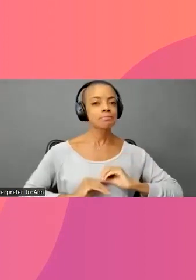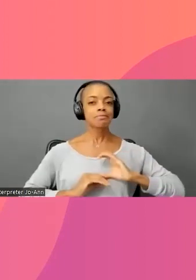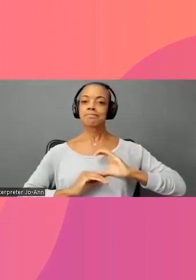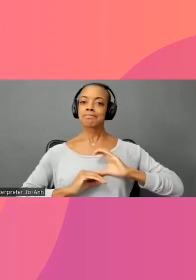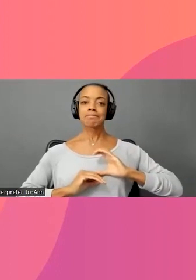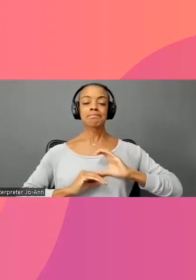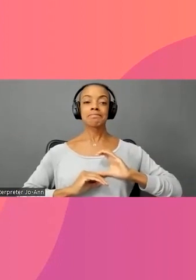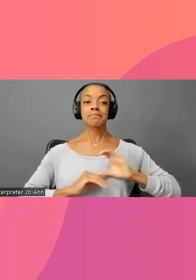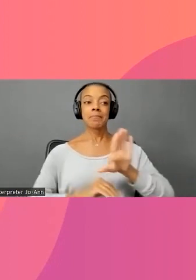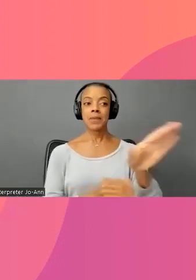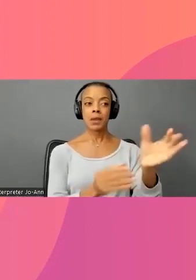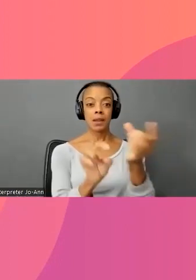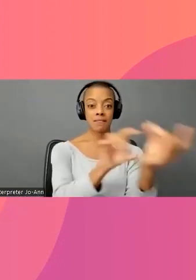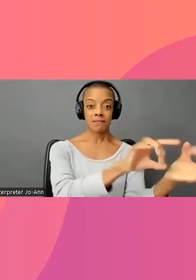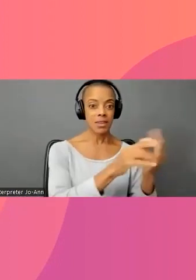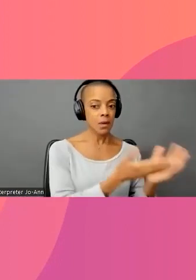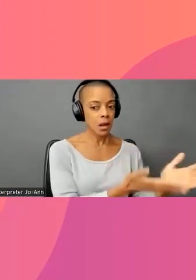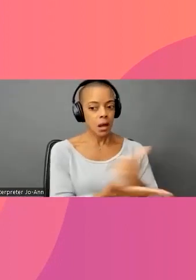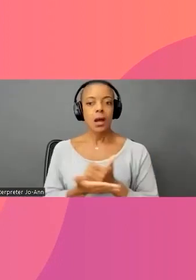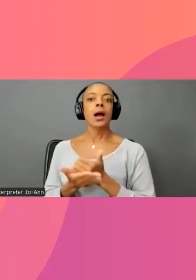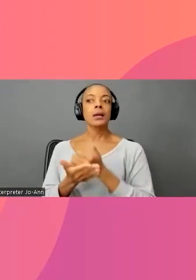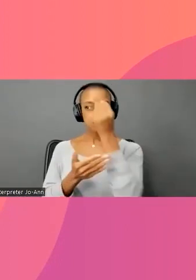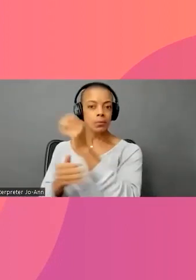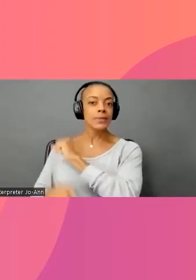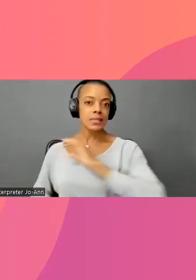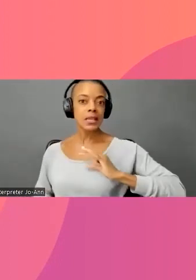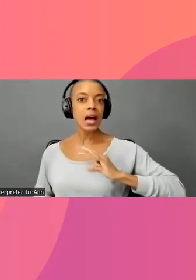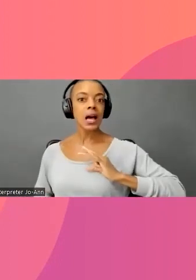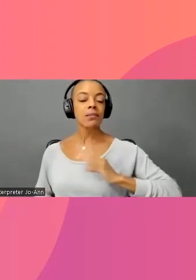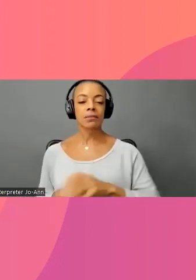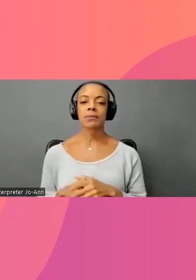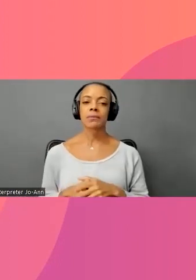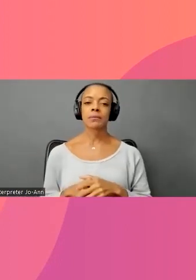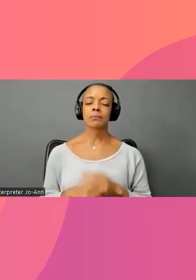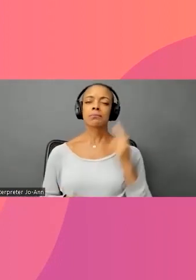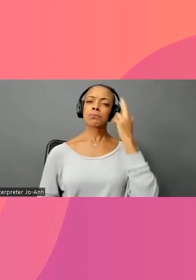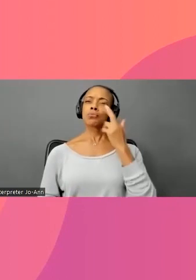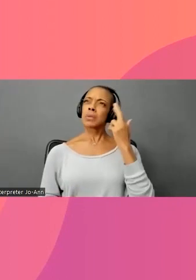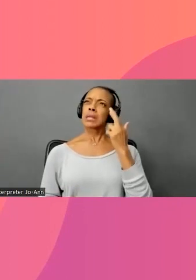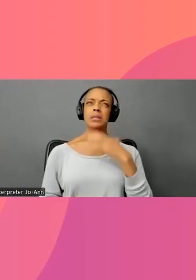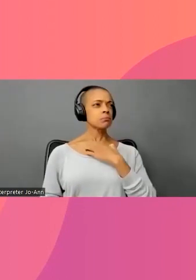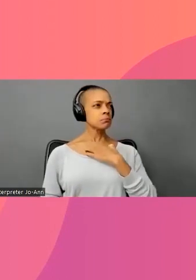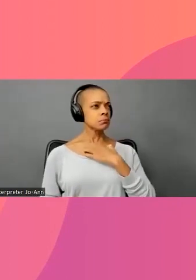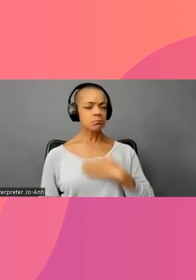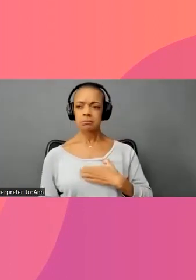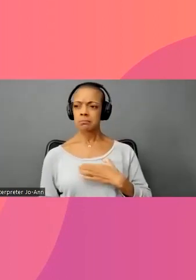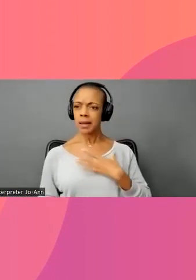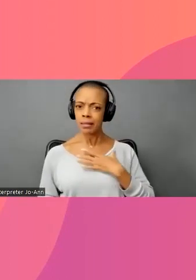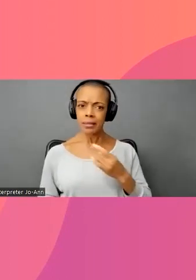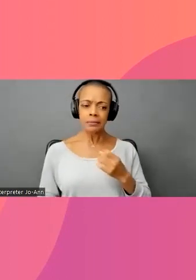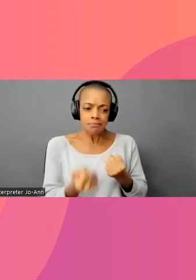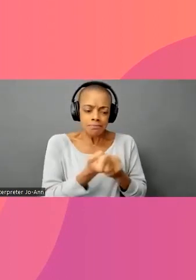activités qui leur plaisaient. Et je devais faire un compte-rendu auprès du personnel.